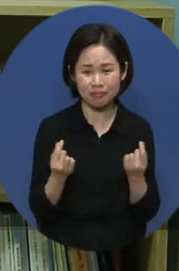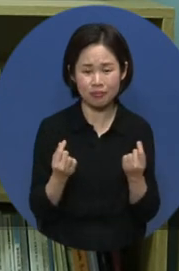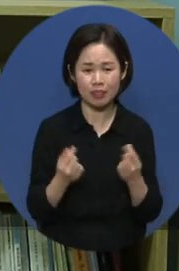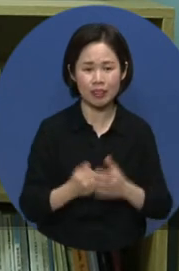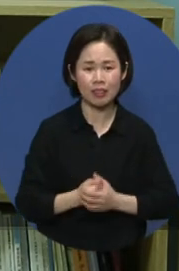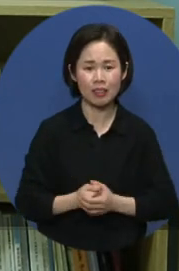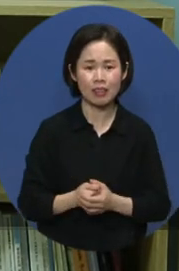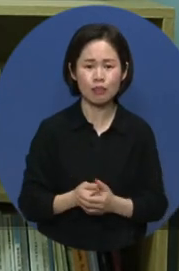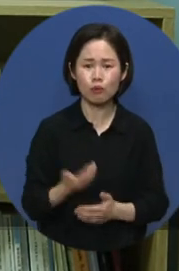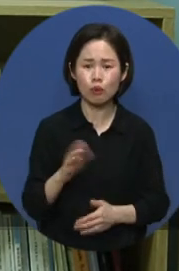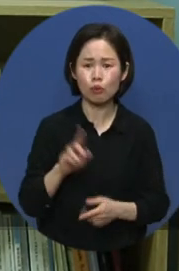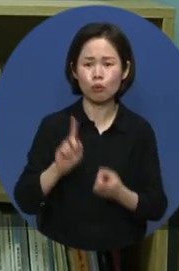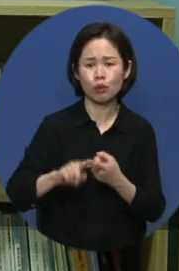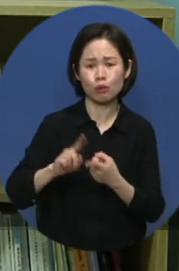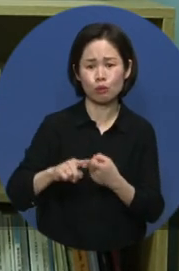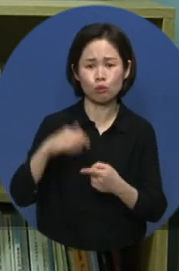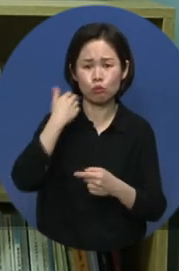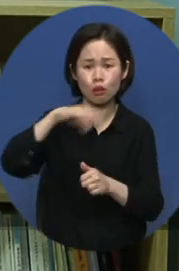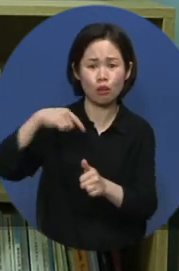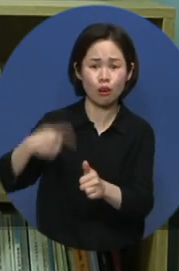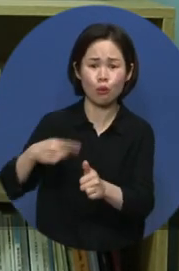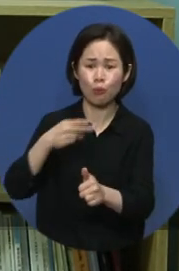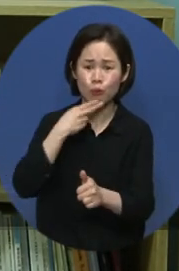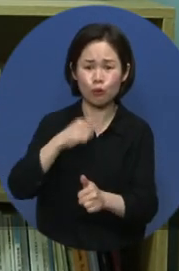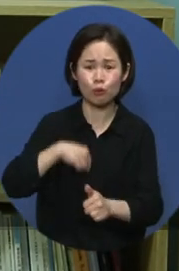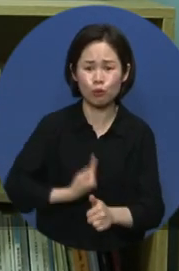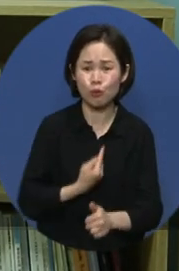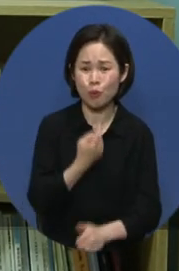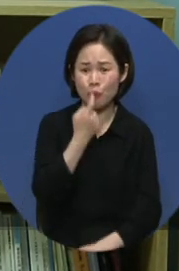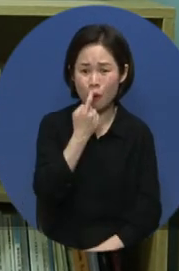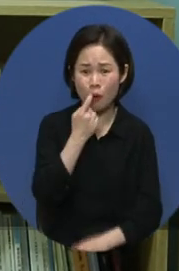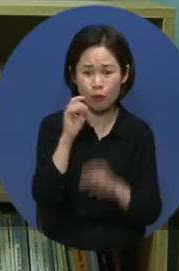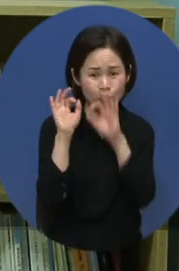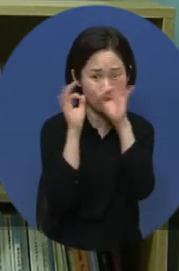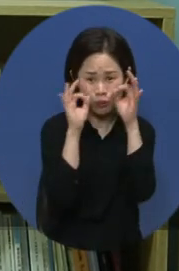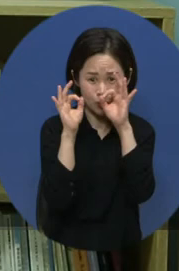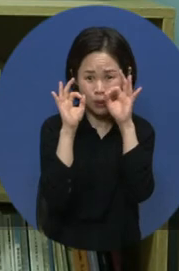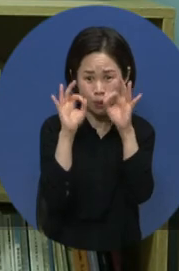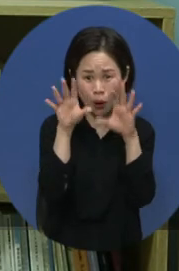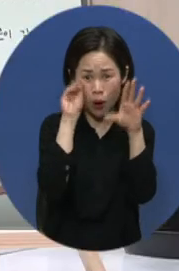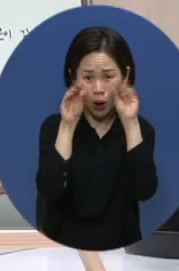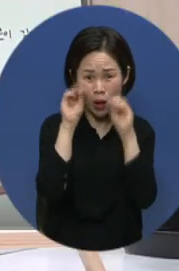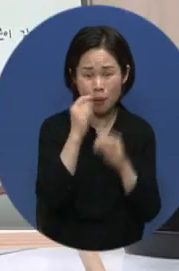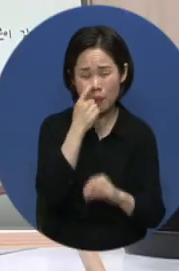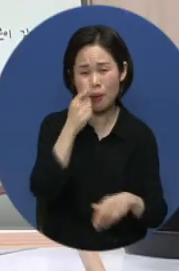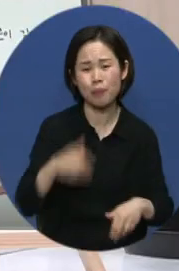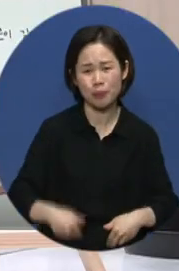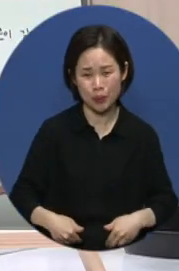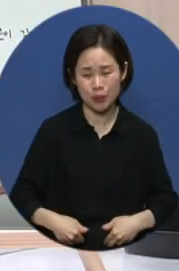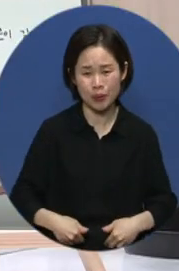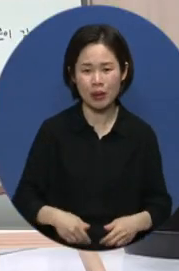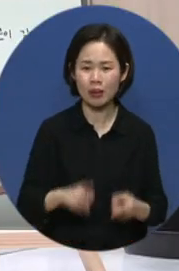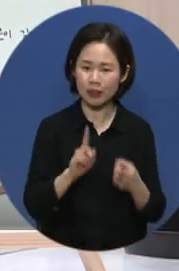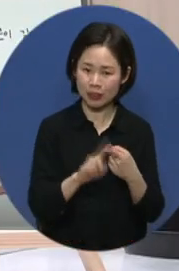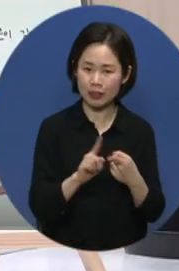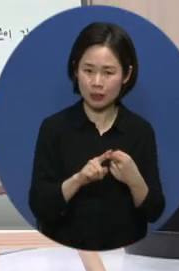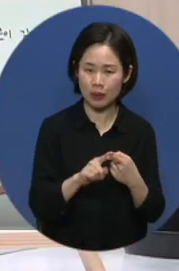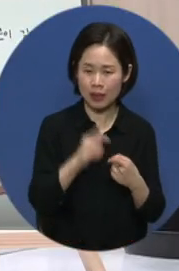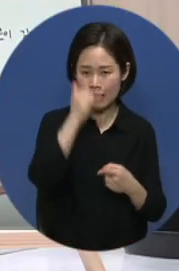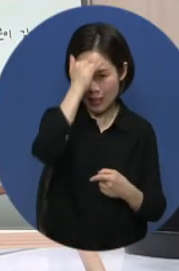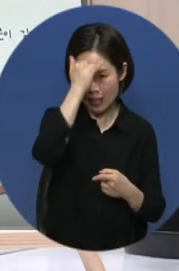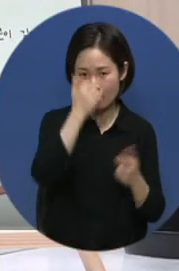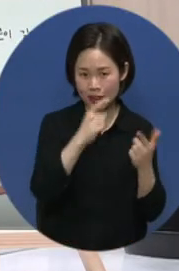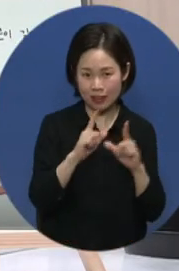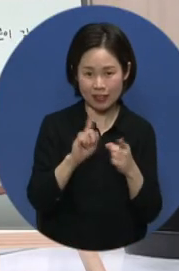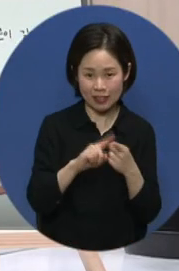생각해보면 아무도 가르쳐주진 않아요. 그게 체득을 해야 되는 거고 눈치를 통해서 해야 되는 일들인데 그걸 이제 알려주는 책을 만든 적이